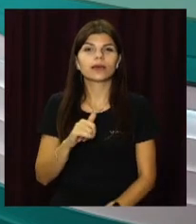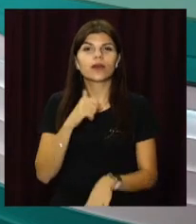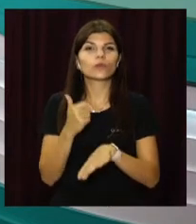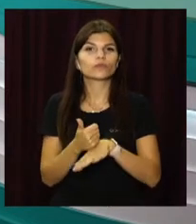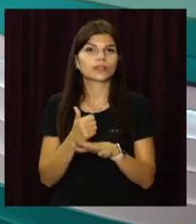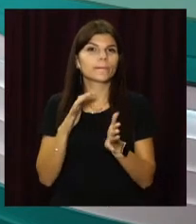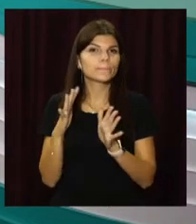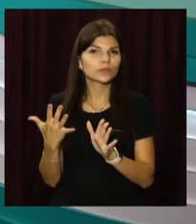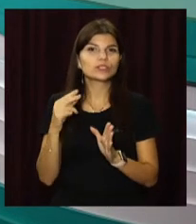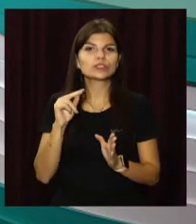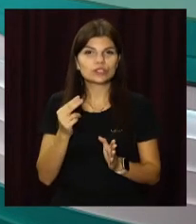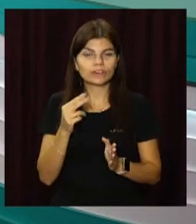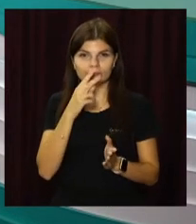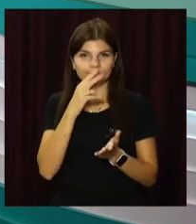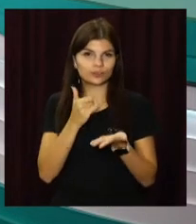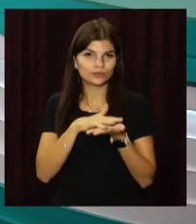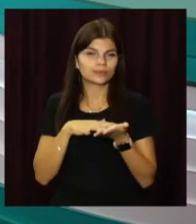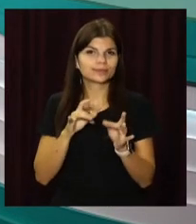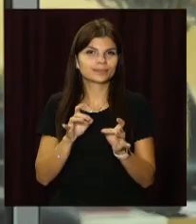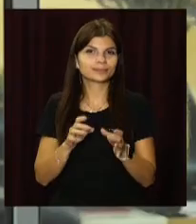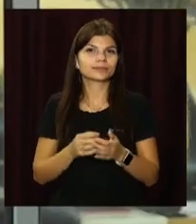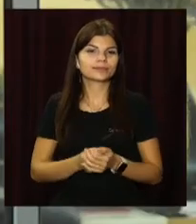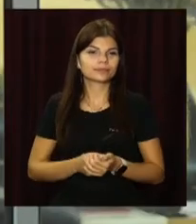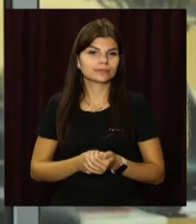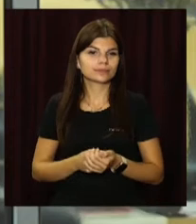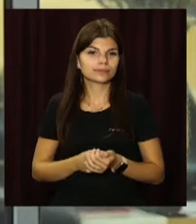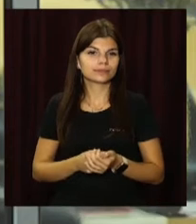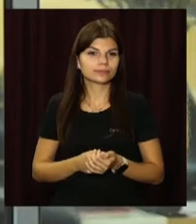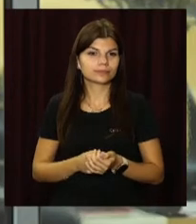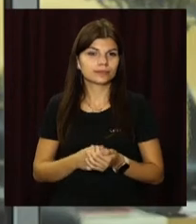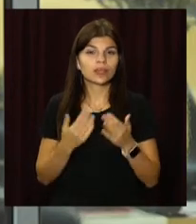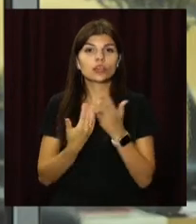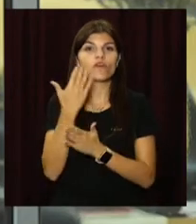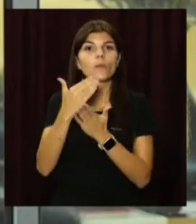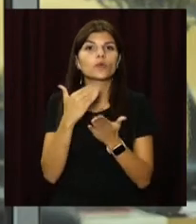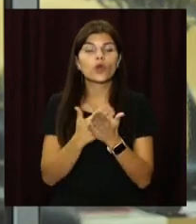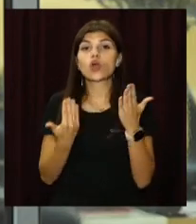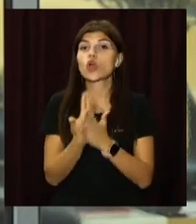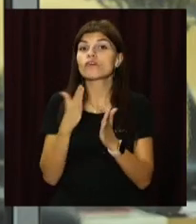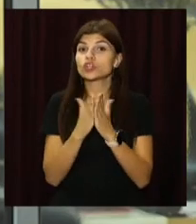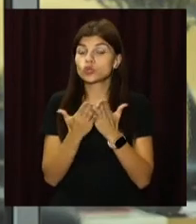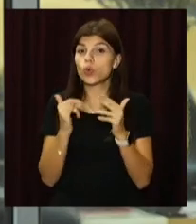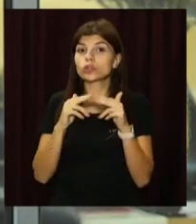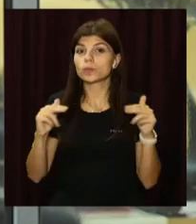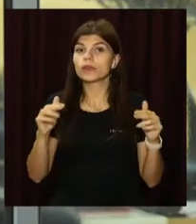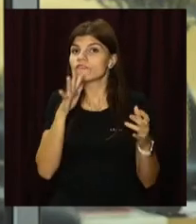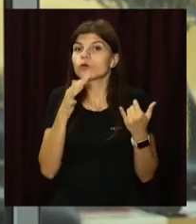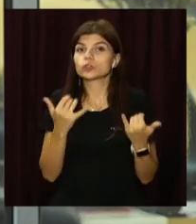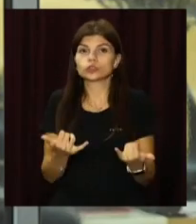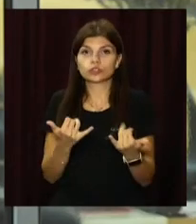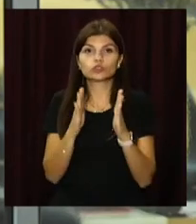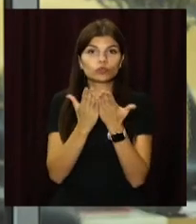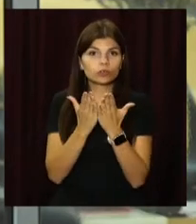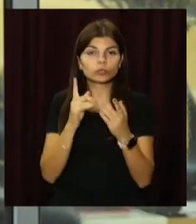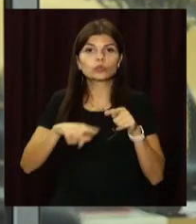І про головні події четверга дивіться просто зараз. Нова програма, нові книжки. У Дніпрі осучаснені